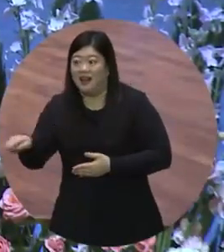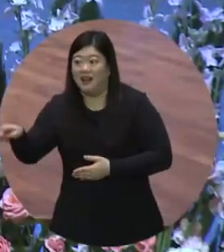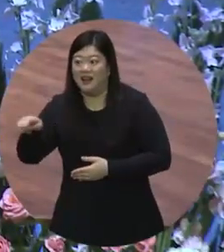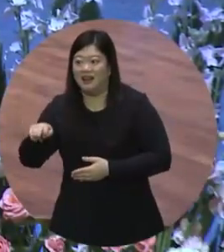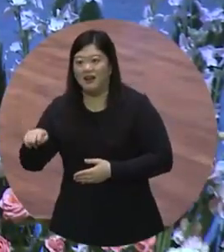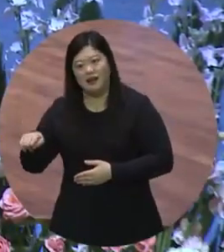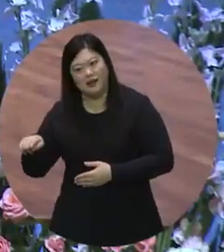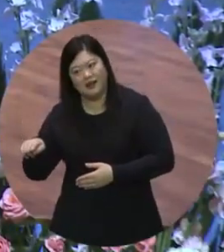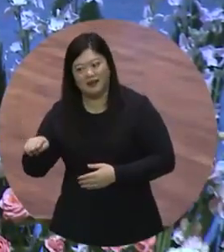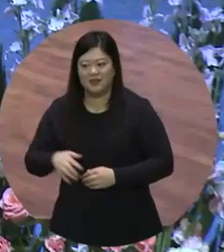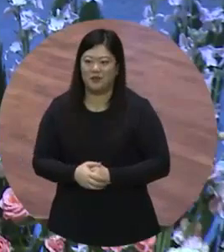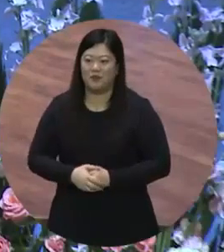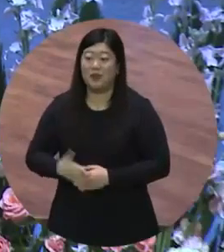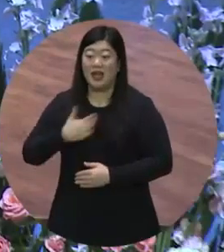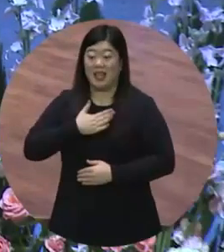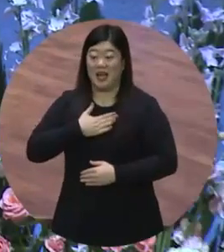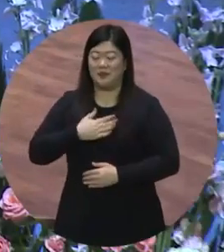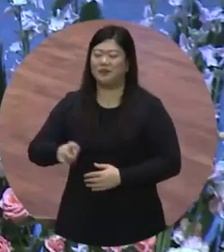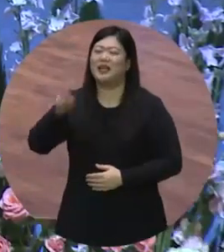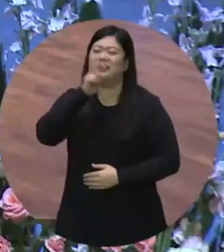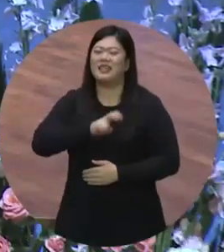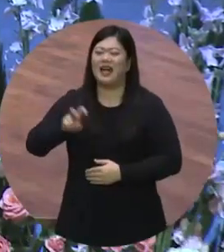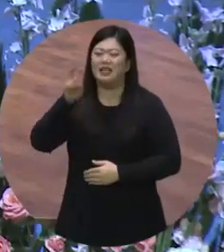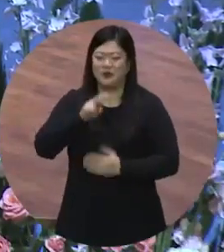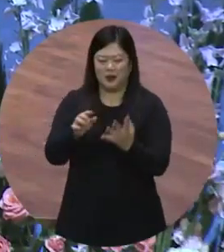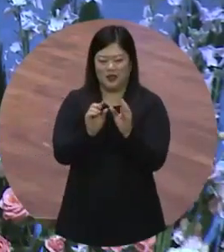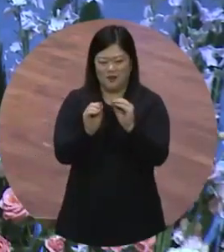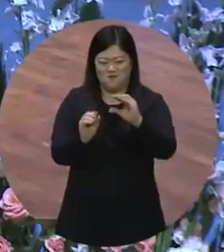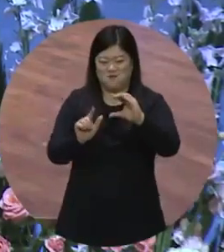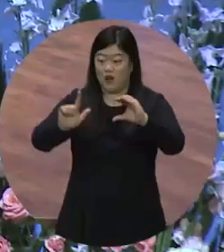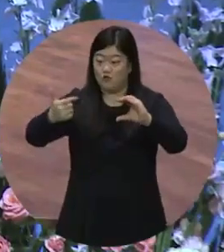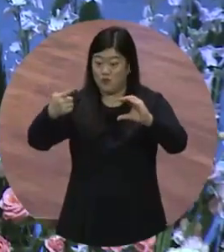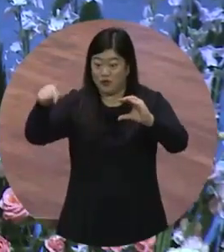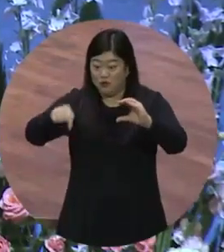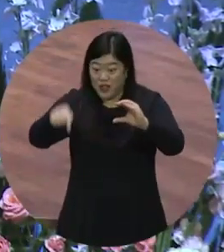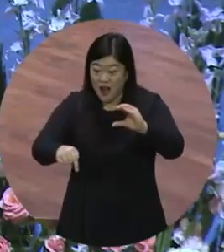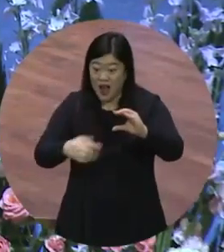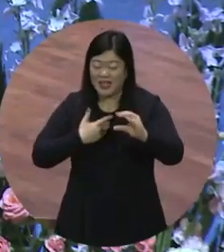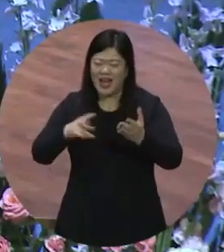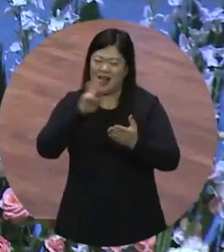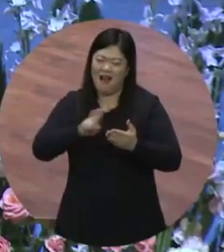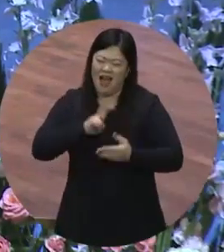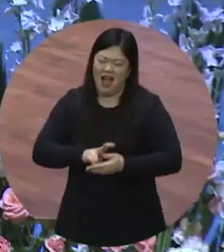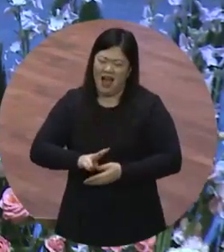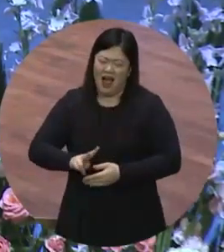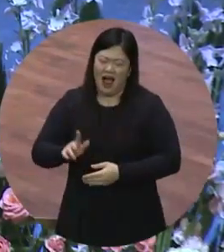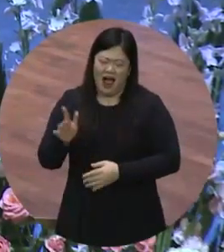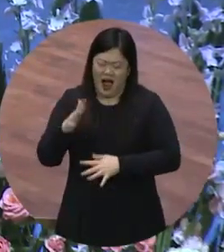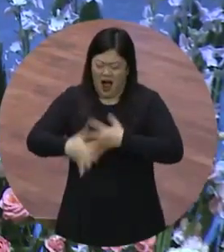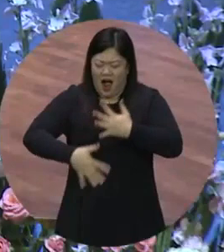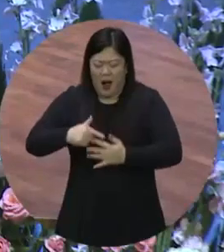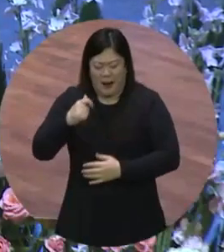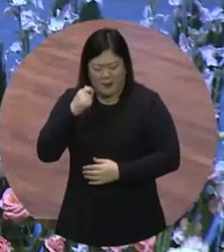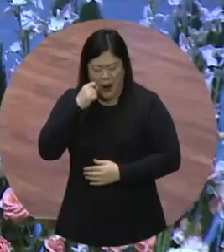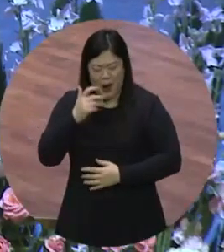제가 안 부르는 찬송이 하나 있잖아요. 평생 안 부릅니다. 안 부르는 게 아니라 못 부릅니다.